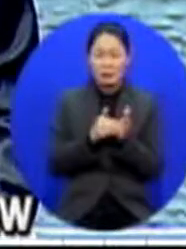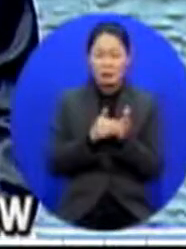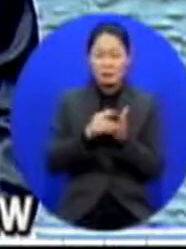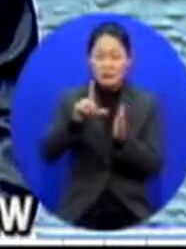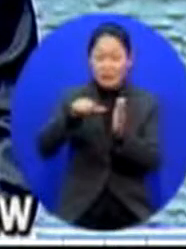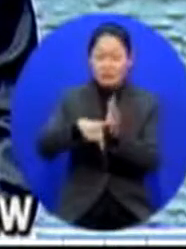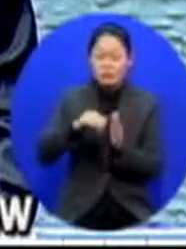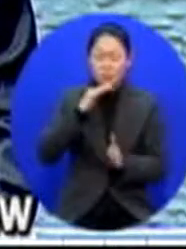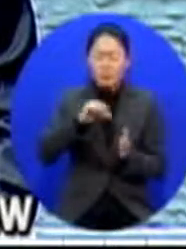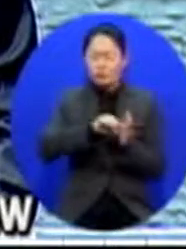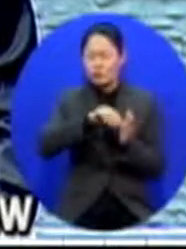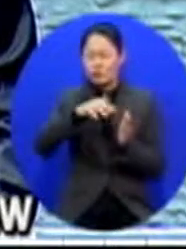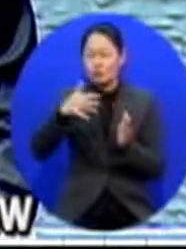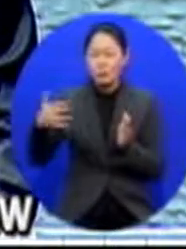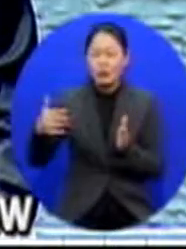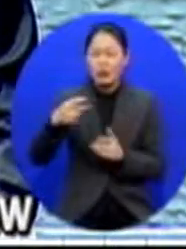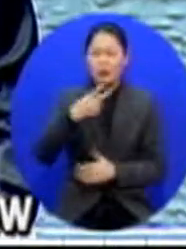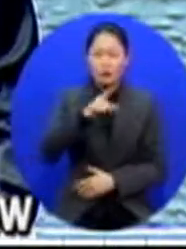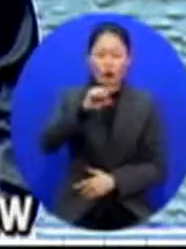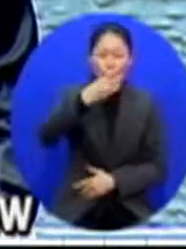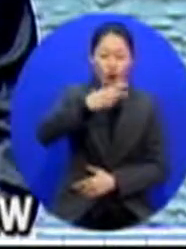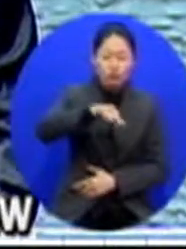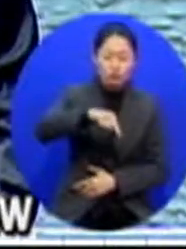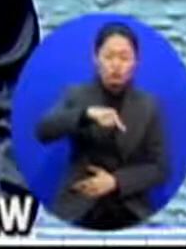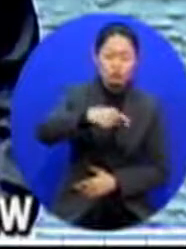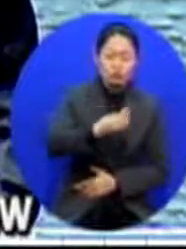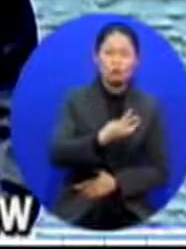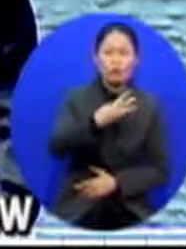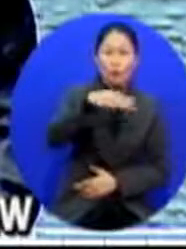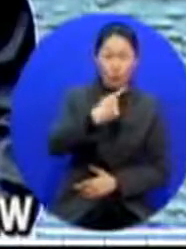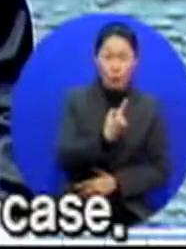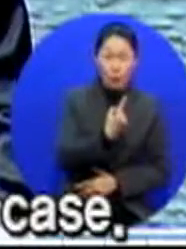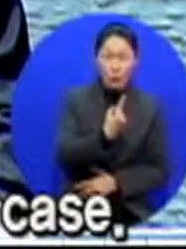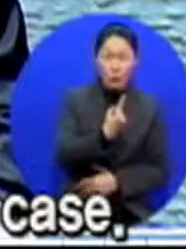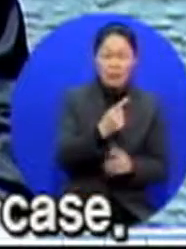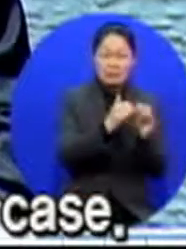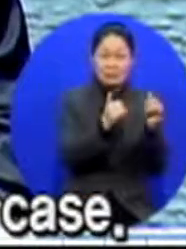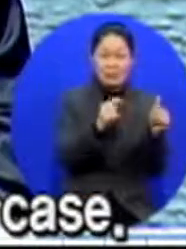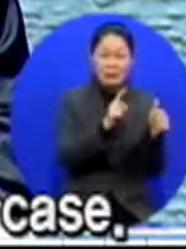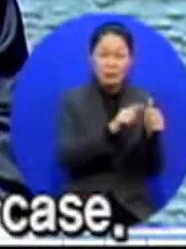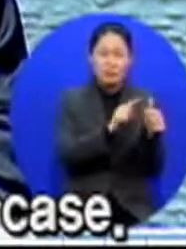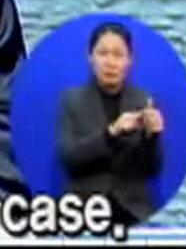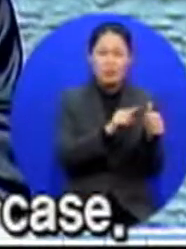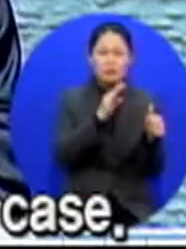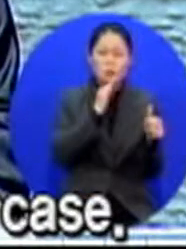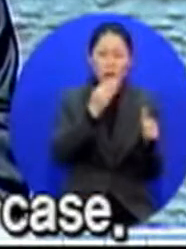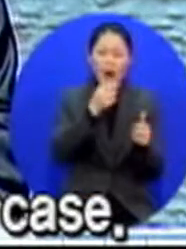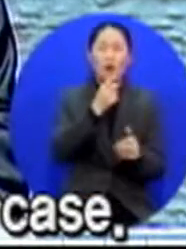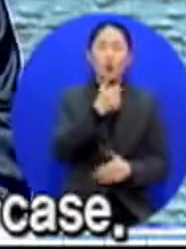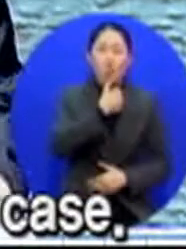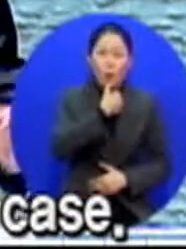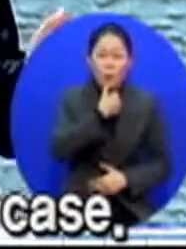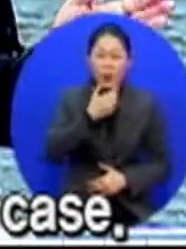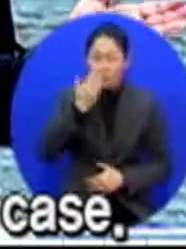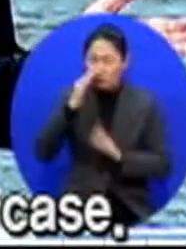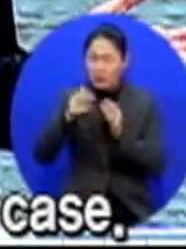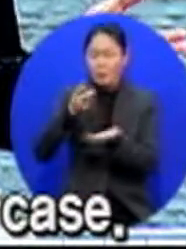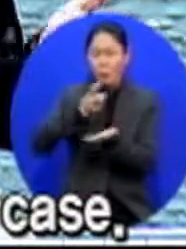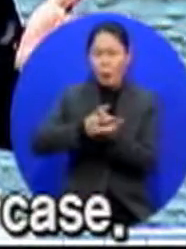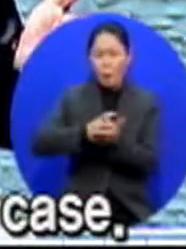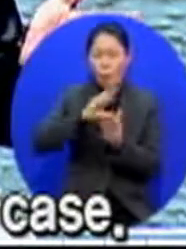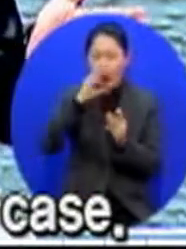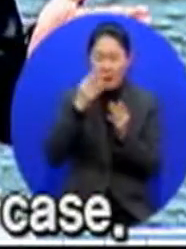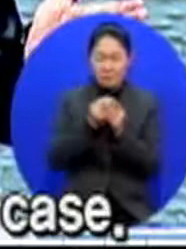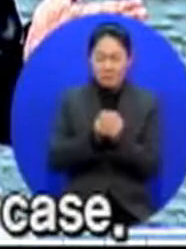유명한 변호사 더 둘로 로 마법 유대 법 완전히 정통한 더 둘로 변호사를 아